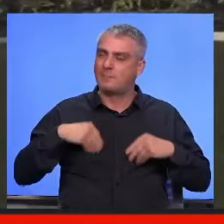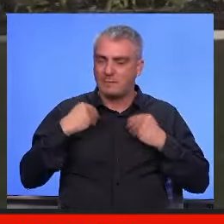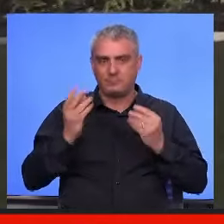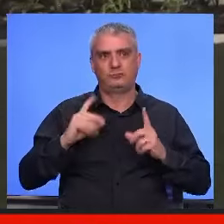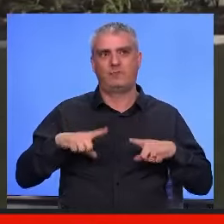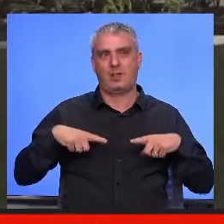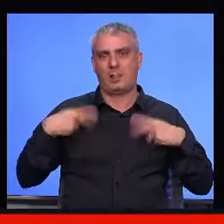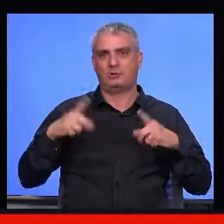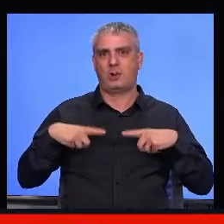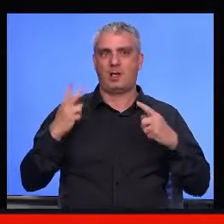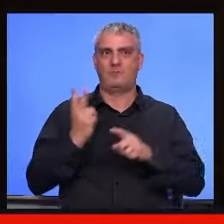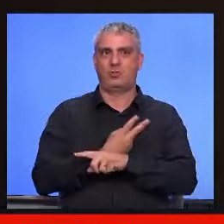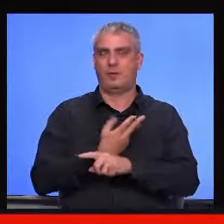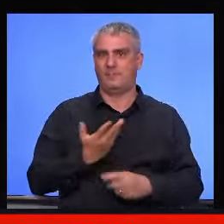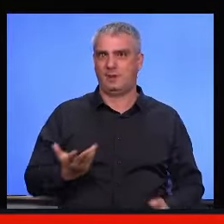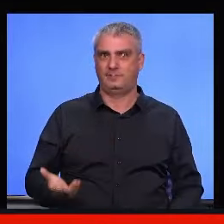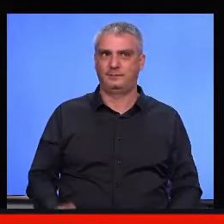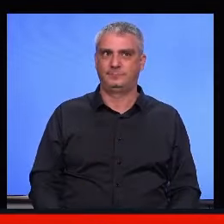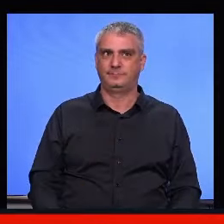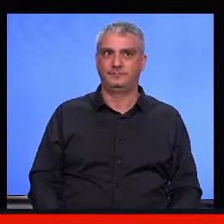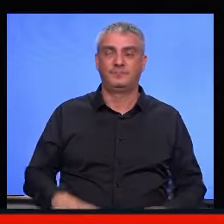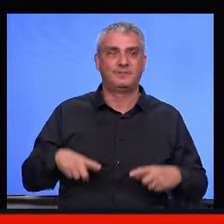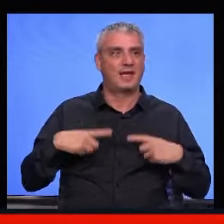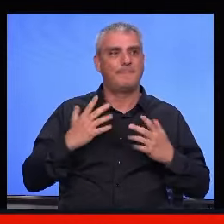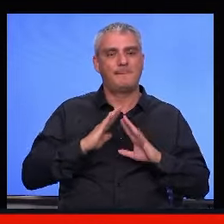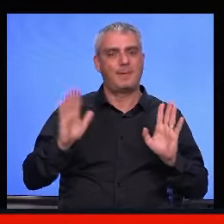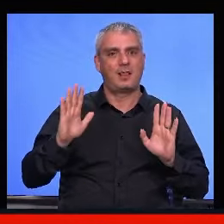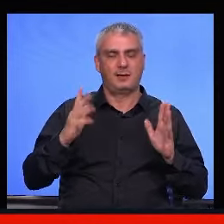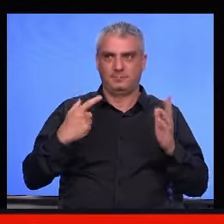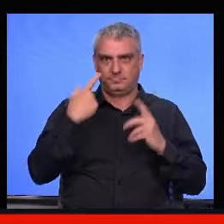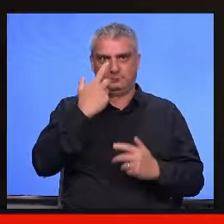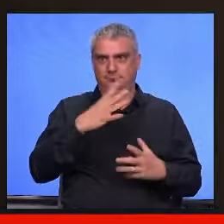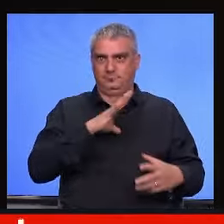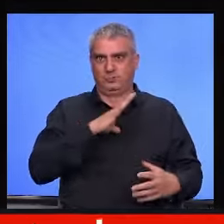כדי לחזור לחיים נורמליים. חיים נטולי מופעים מסוכנים.